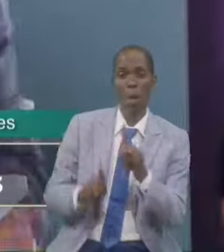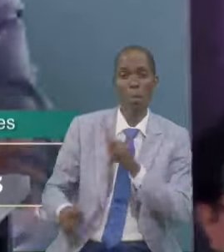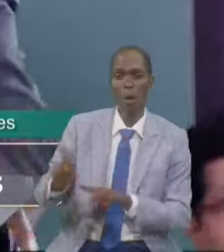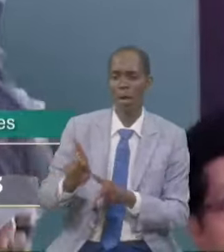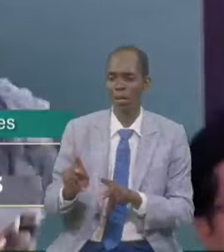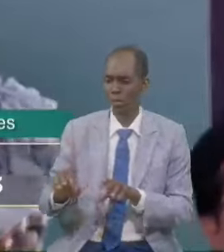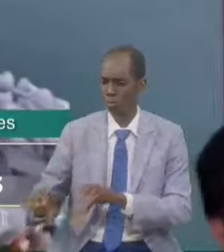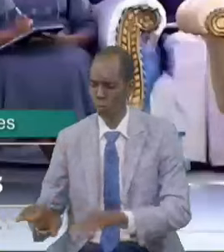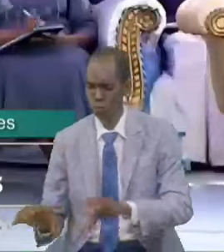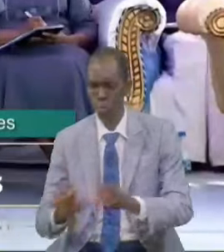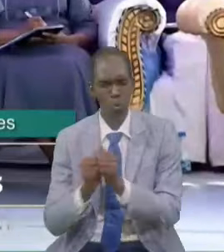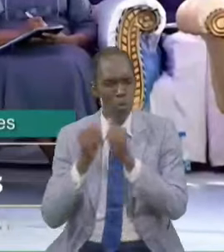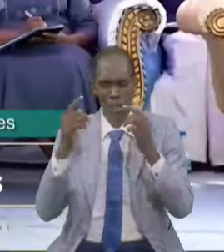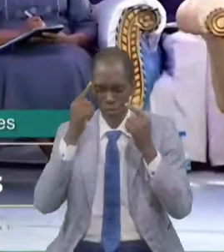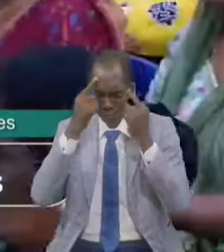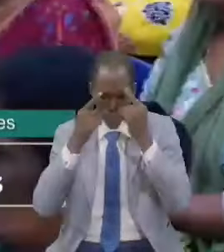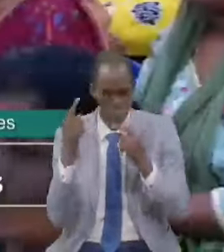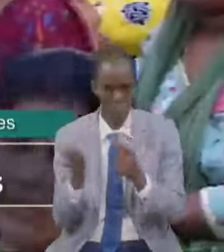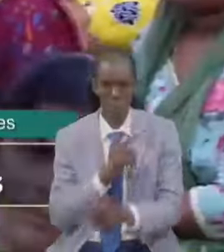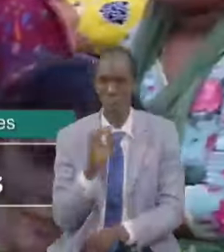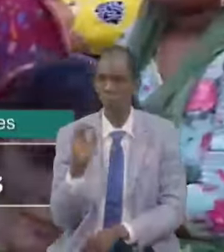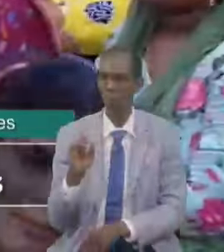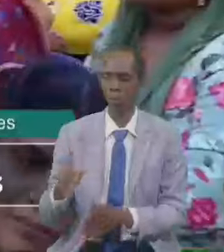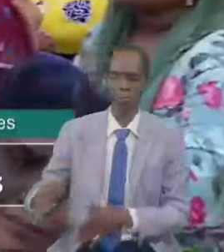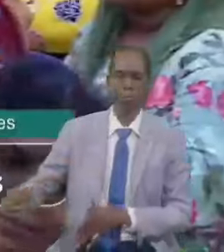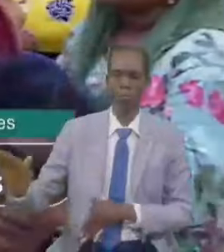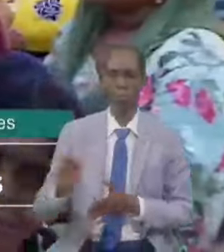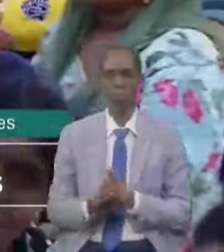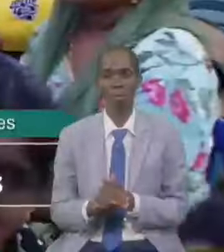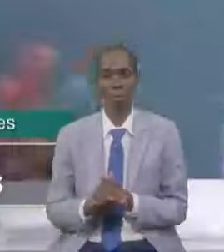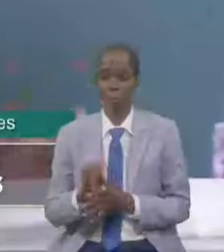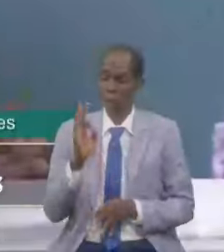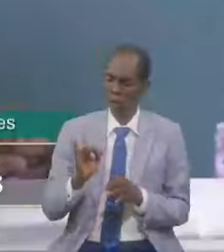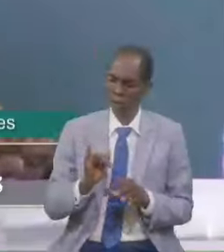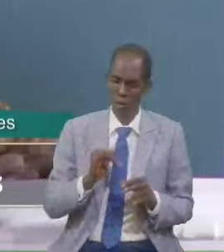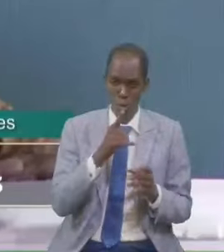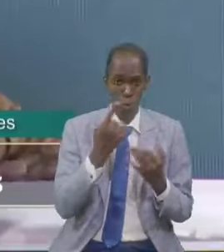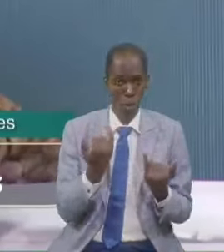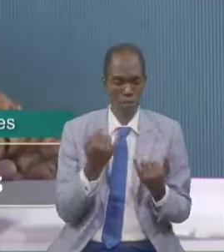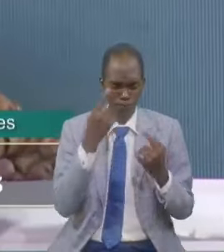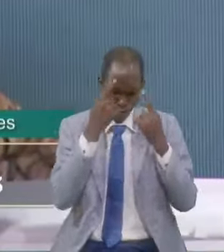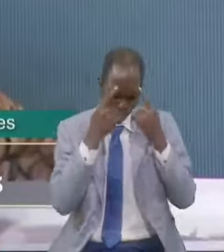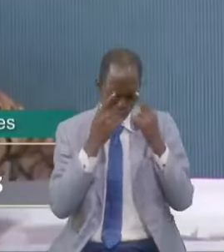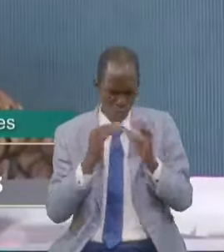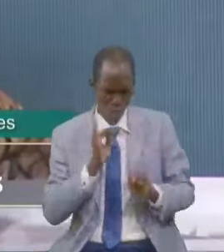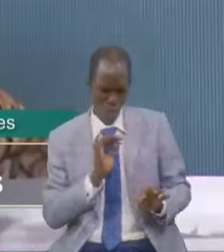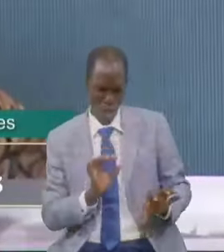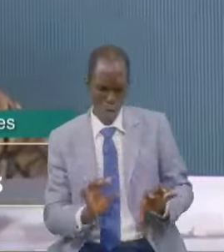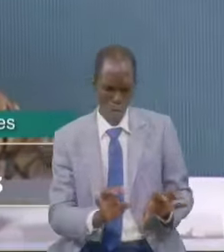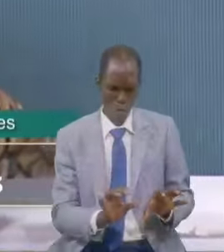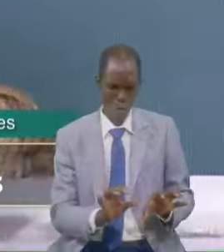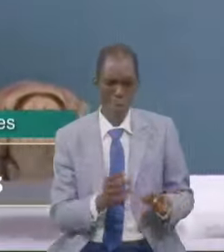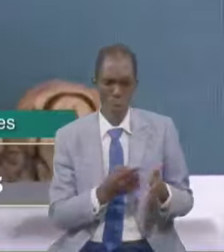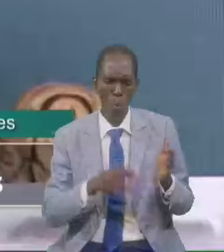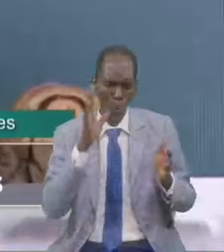వారు ఉన్నారే, వీళ్ళు ఆలోచించకుండా పనిచేస్తారు. If I do that, నేను అలా చేస్తే what's going to be the result? తద్వారా ఫలితం వస్తుందా? If I say